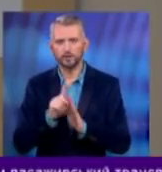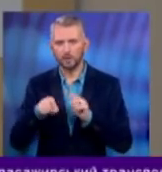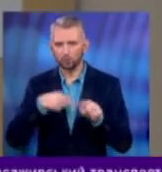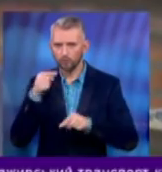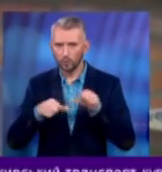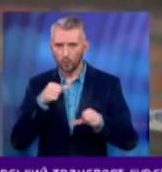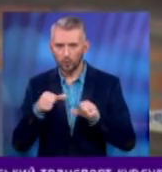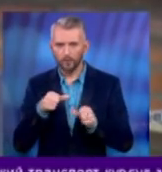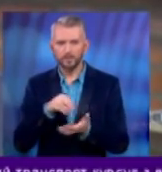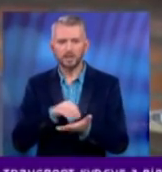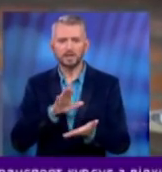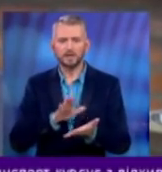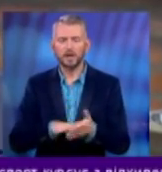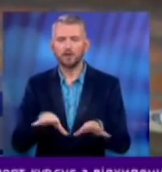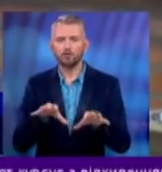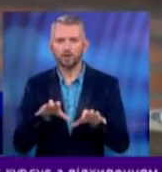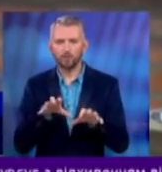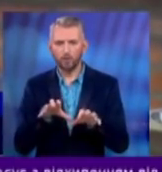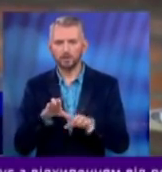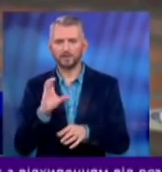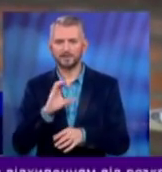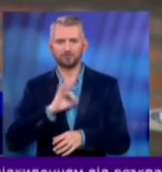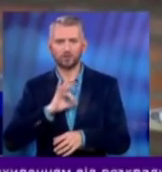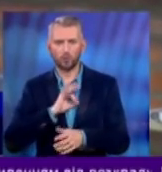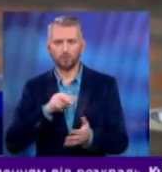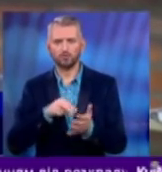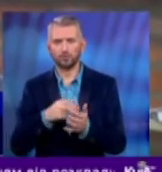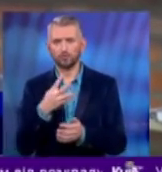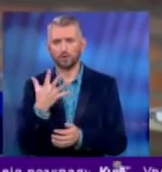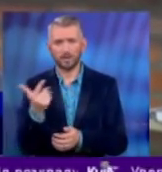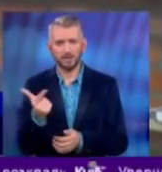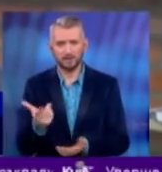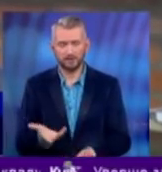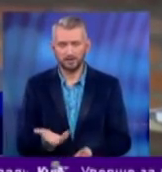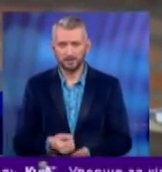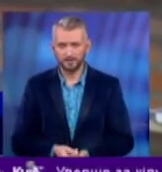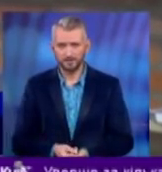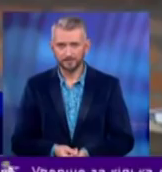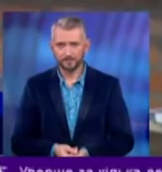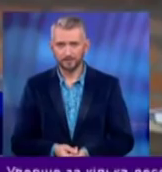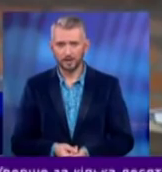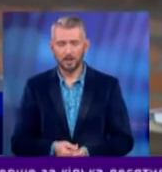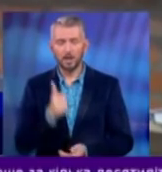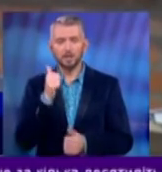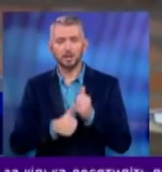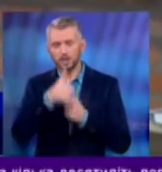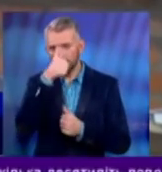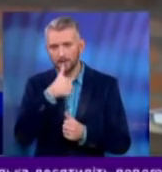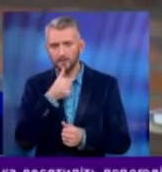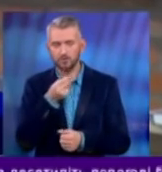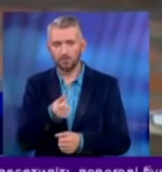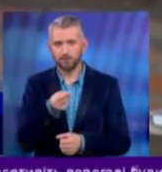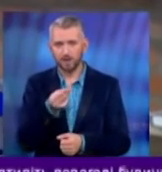року. Реєстрація животного з жетоном стоїть 45 гривень. Ежемесячна